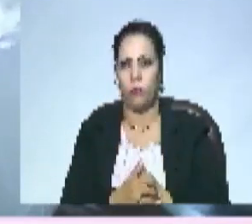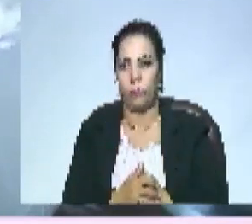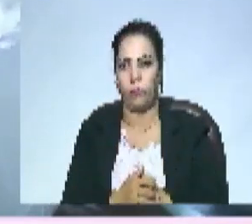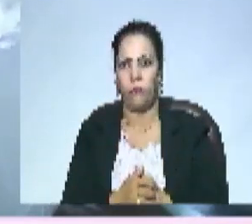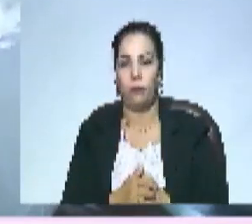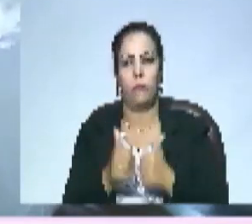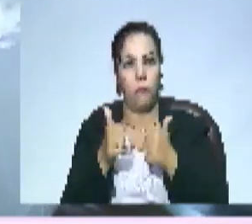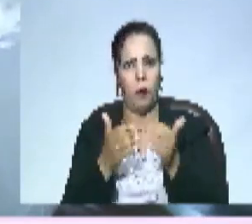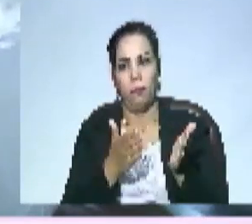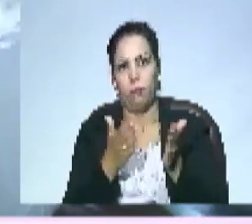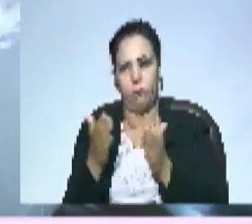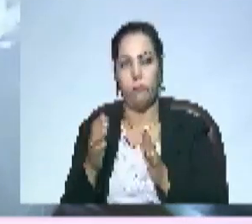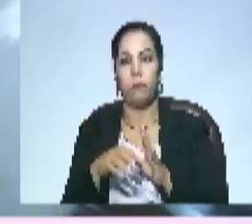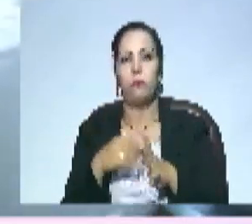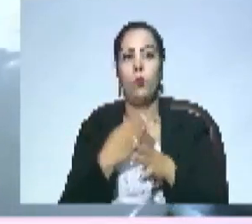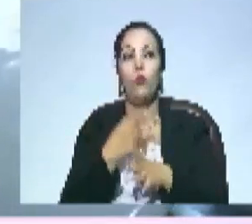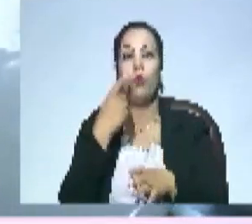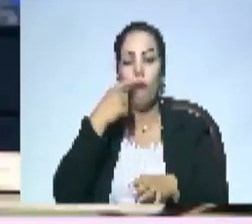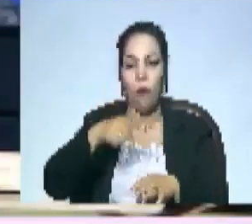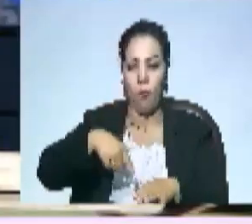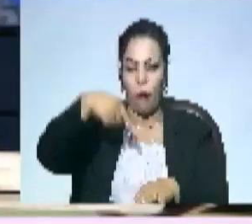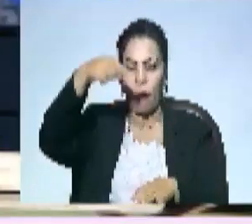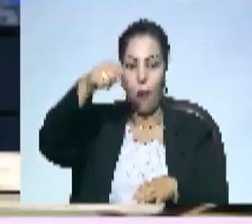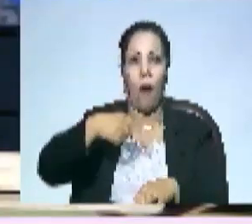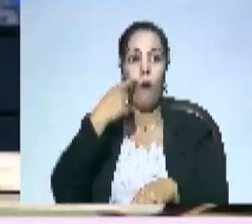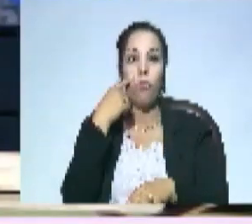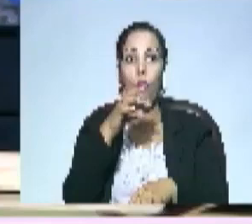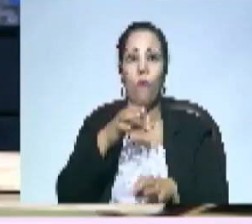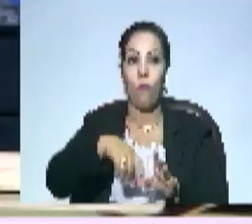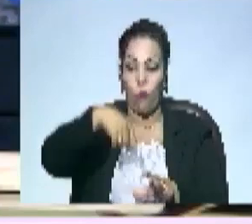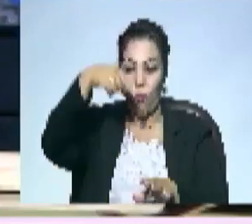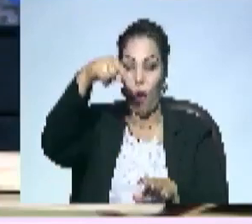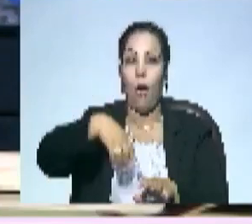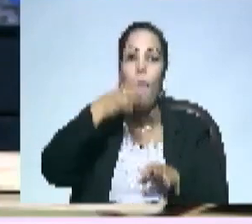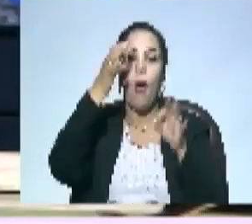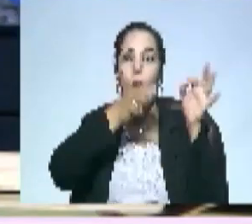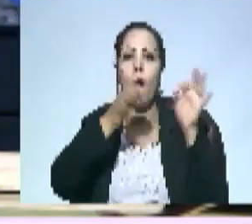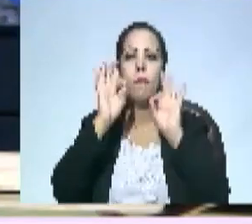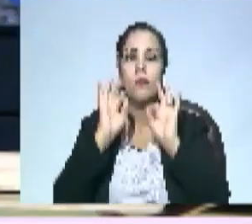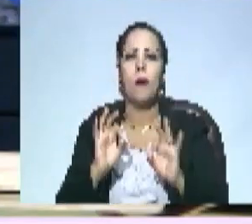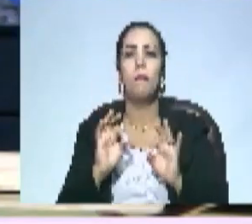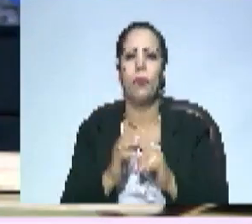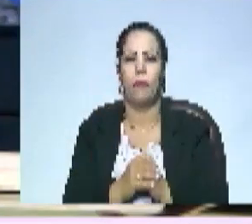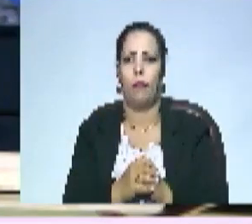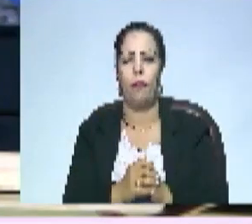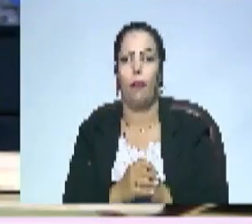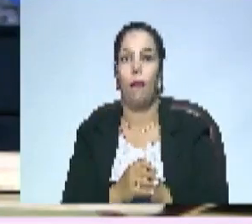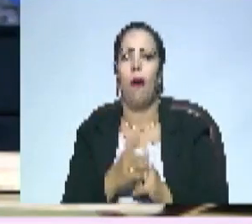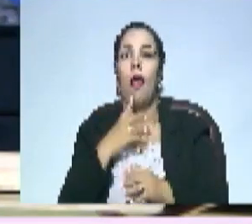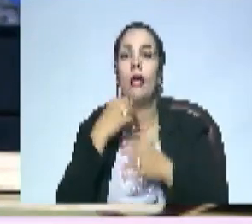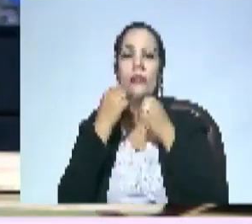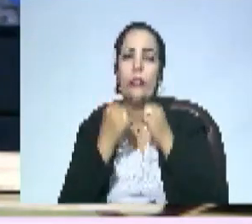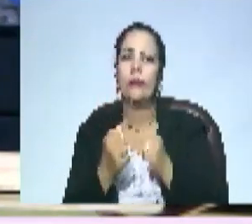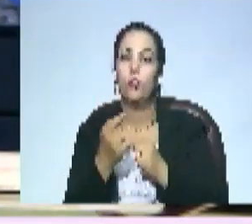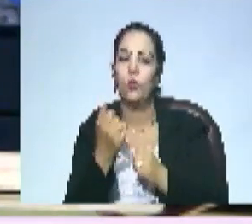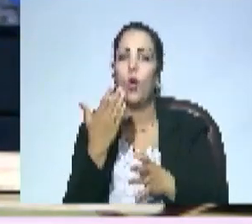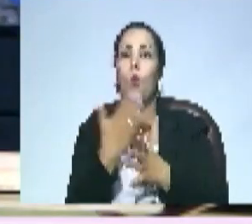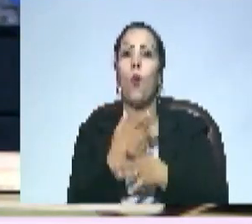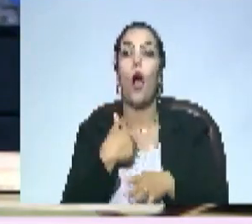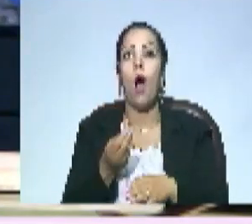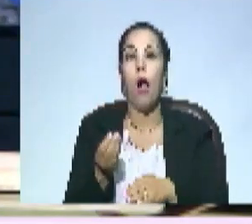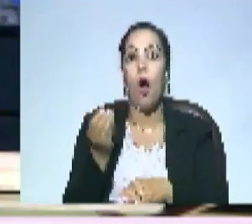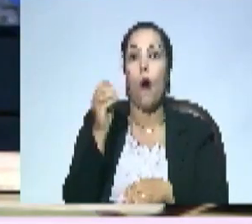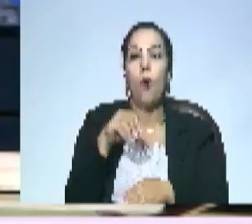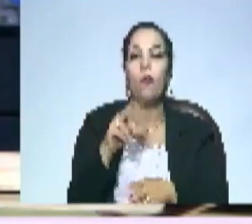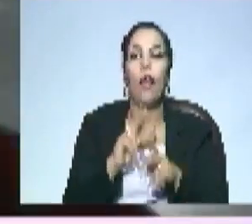بالظبط بس انا عايزها كده القوام ده كده القوام التقيل ده وهنحط عليه حاجه